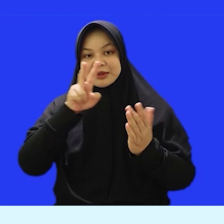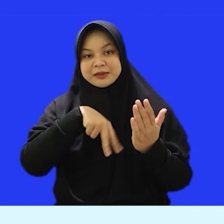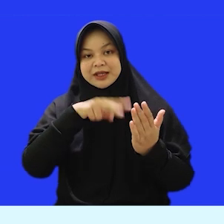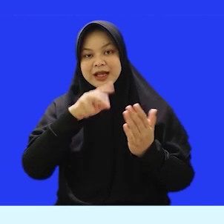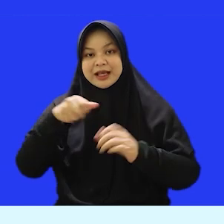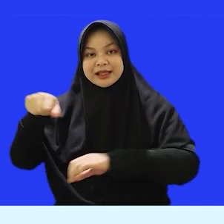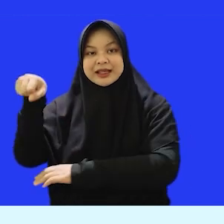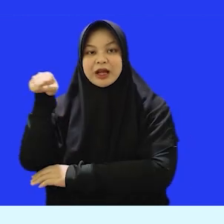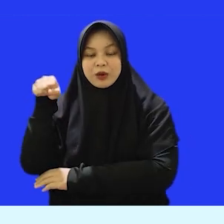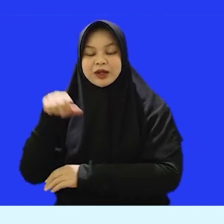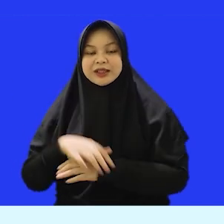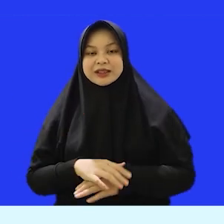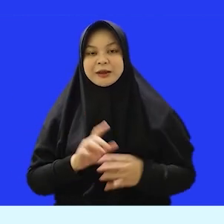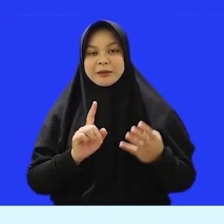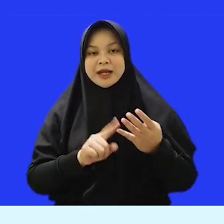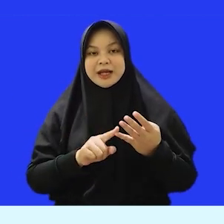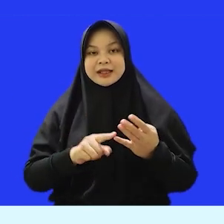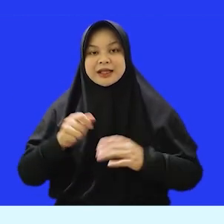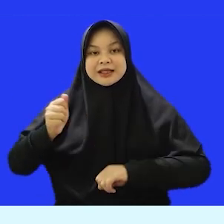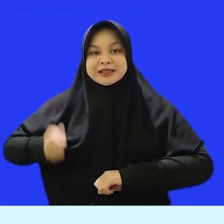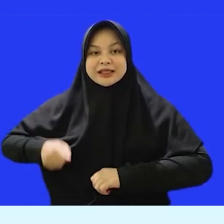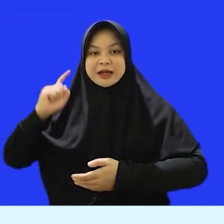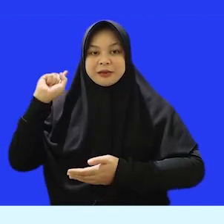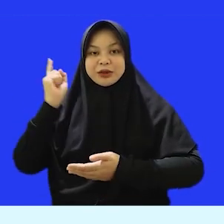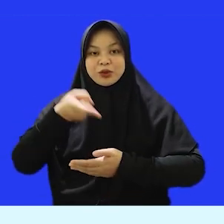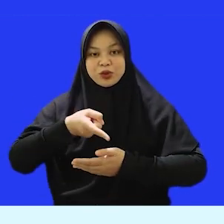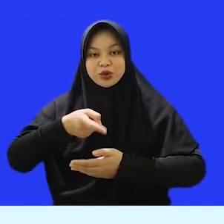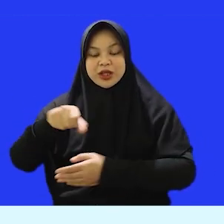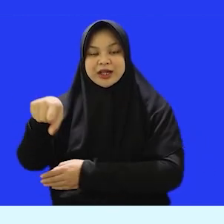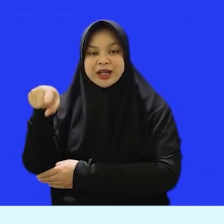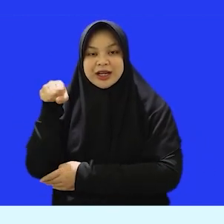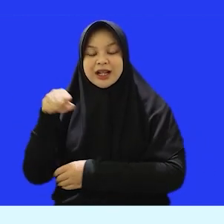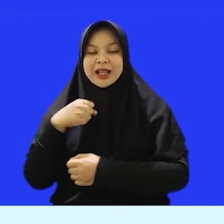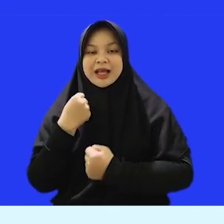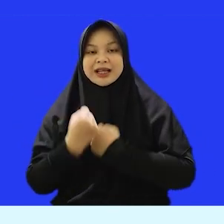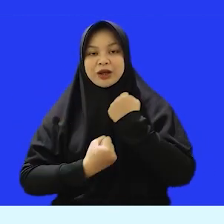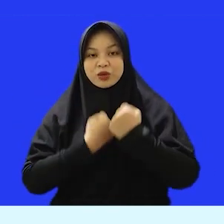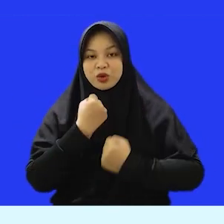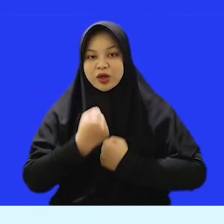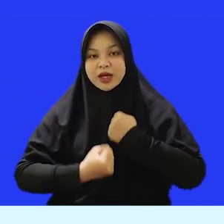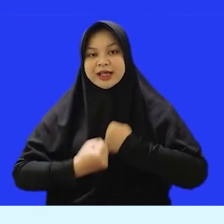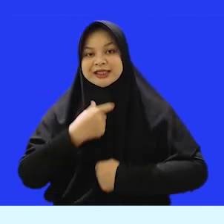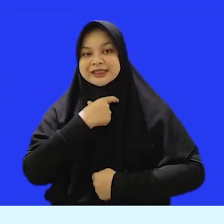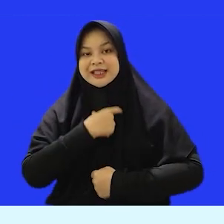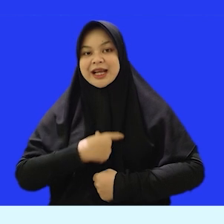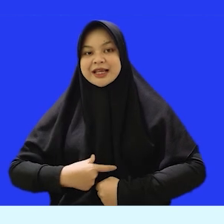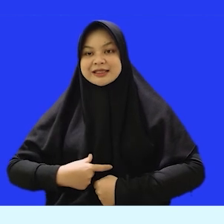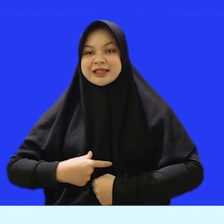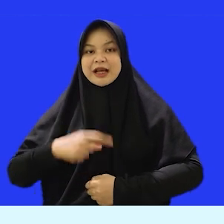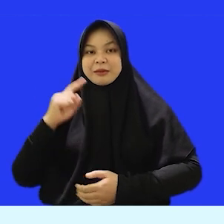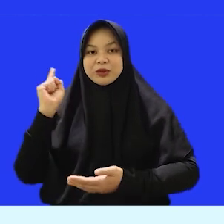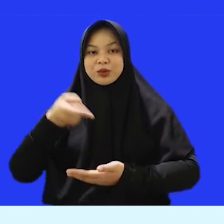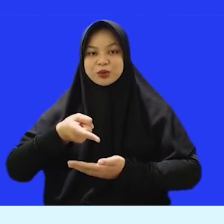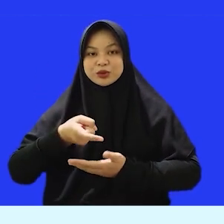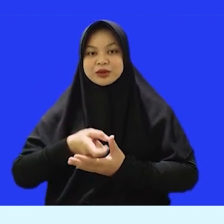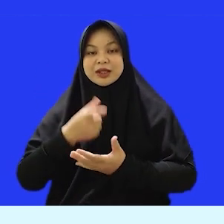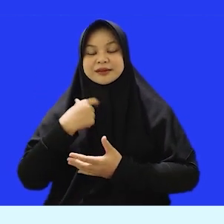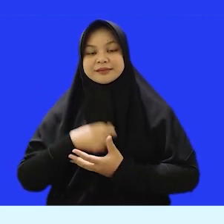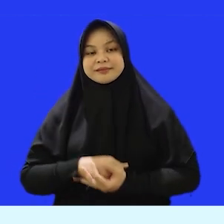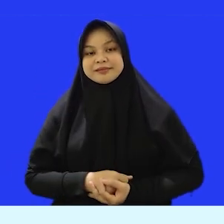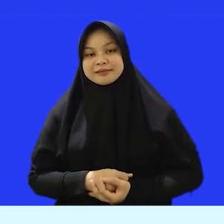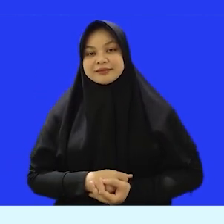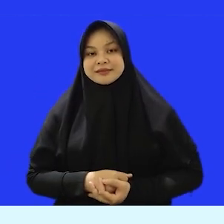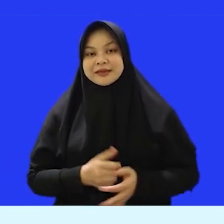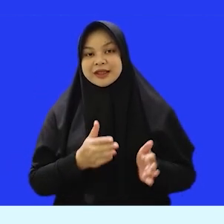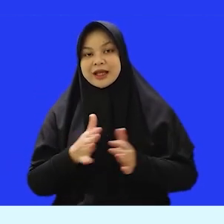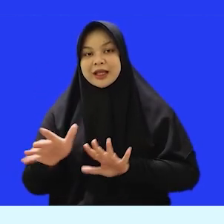4. Sidang penuntutan terhadap terdakwa yang dilakukan oleh jaksa penuntut umum. 5.